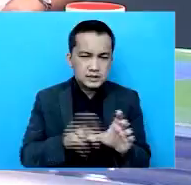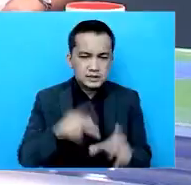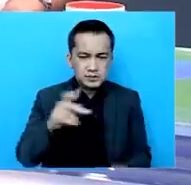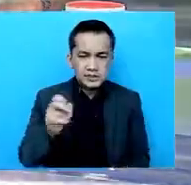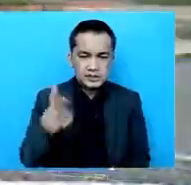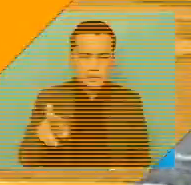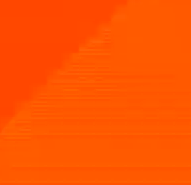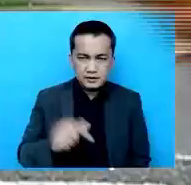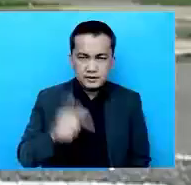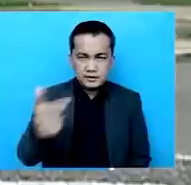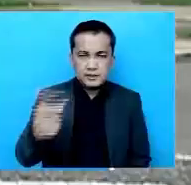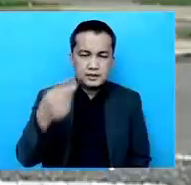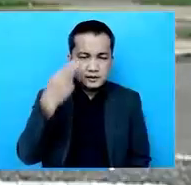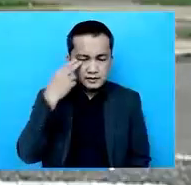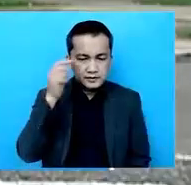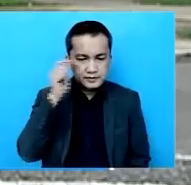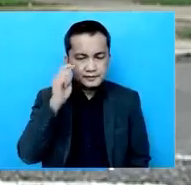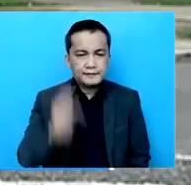Talete.